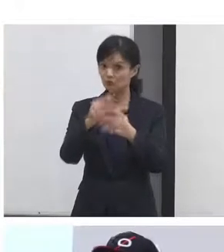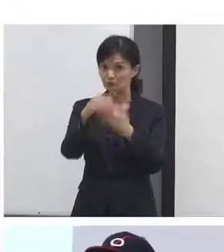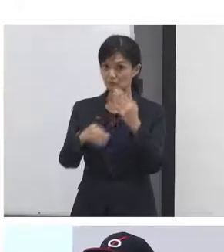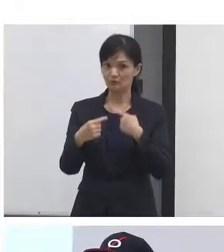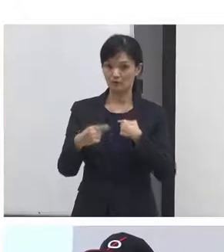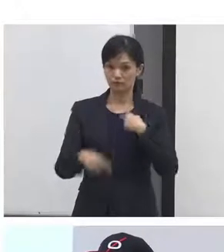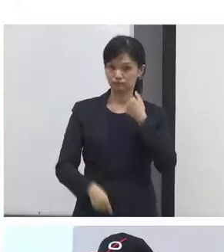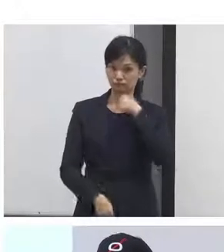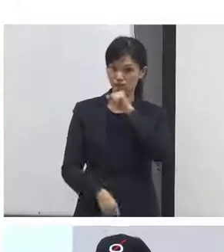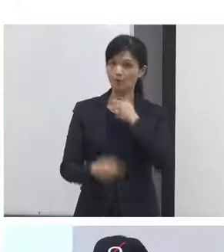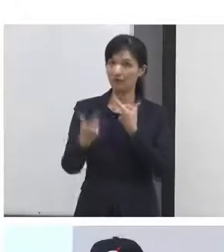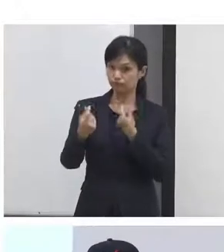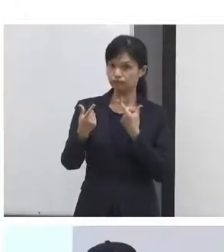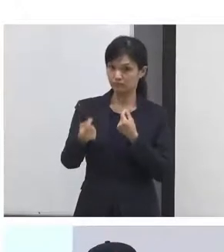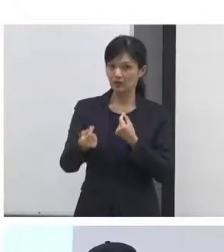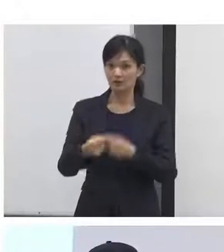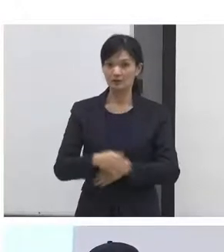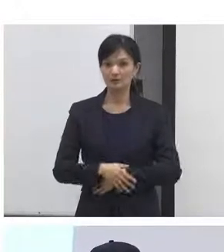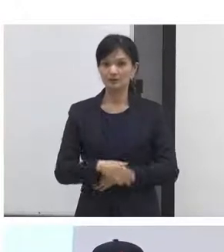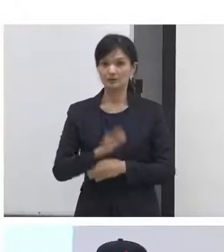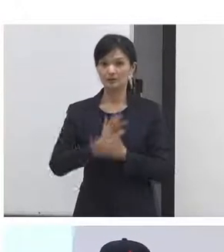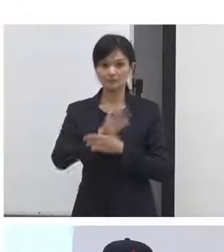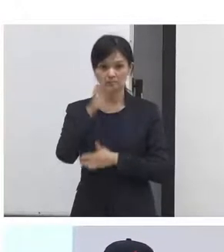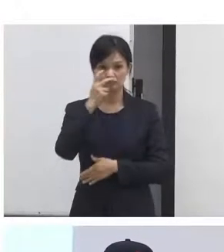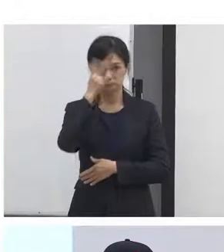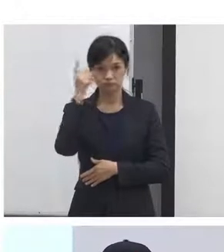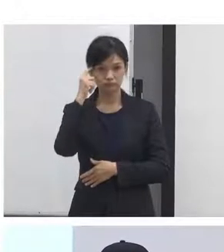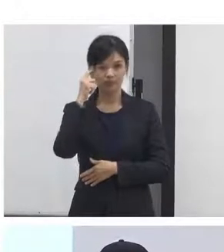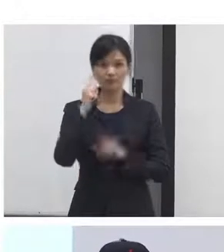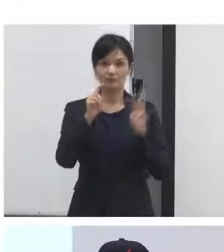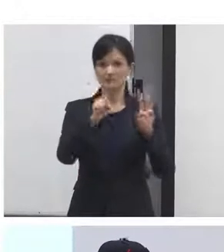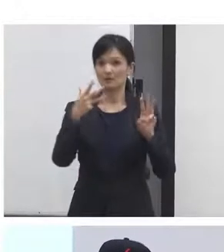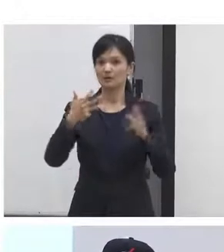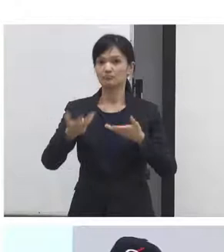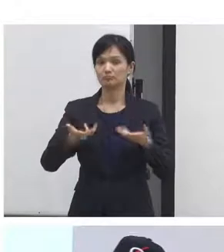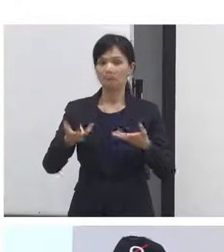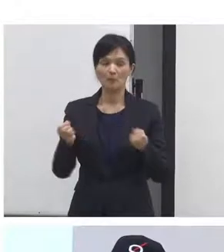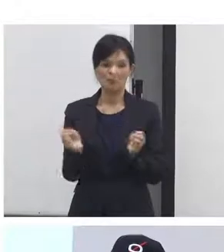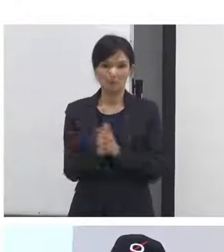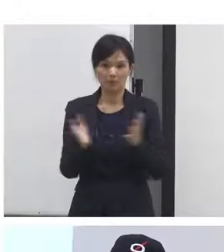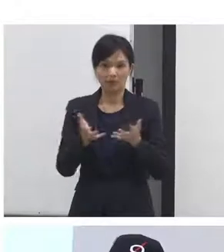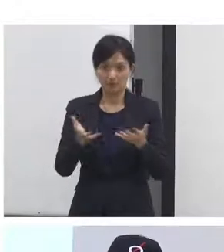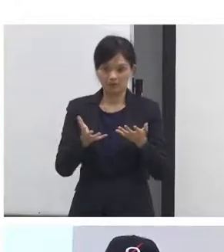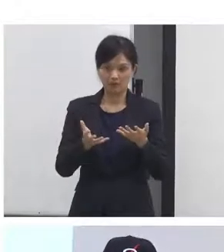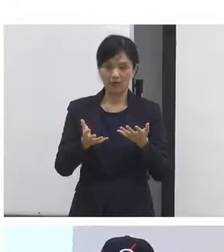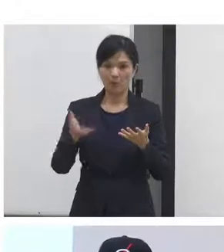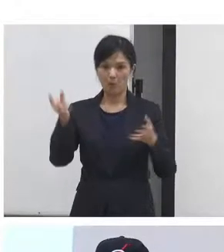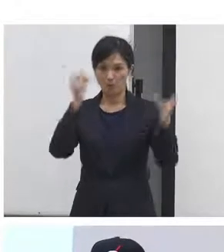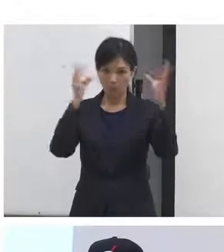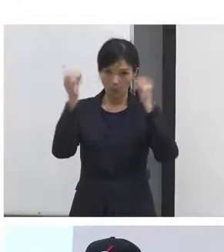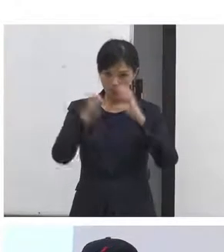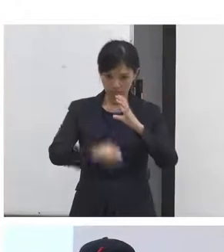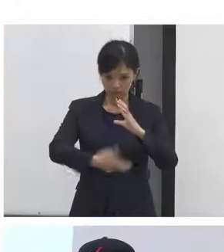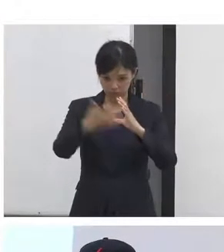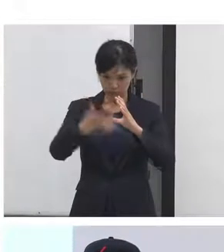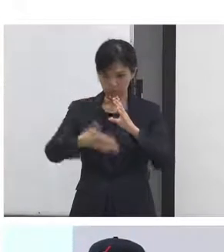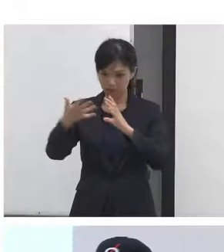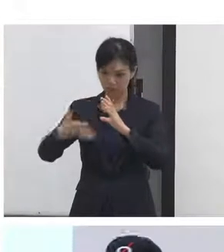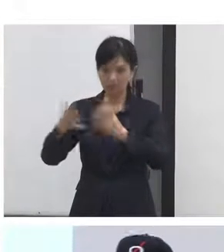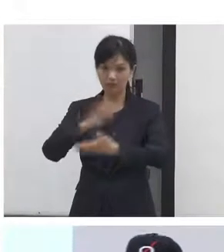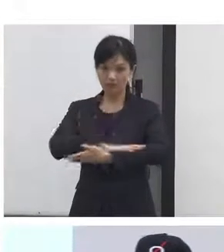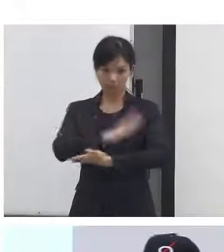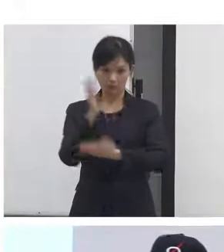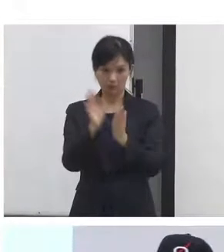样子。但后来有机会开始看到可能3.18事件爆出来的非常多的资讯，然后开始在阅读更多的资讯的时候，才发